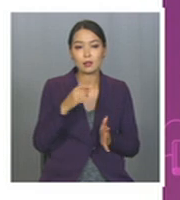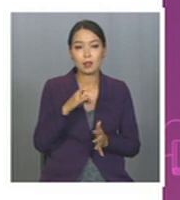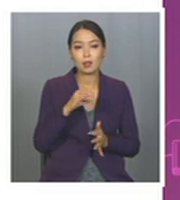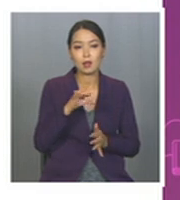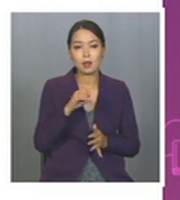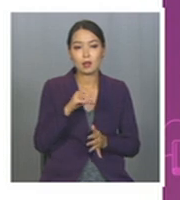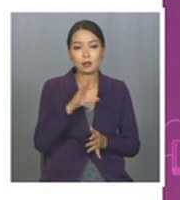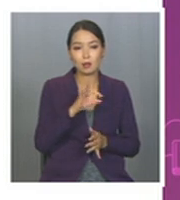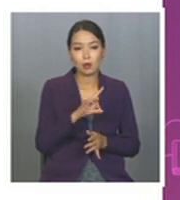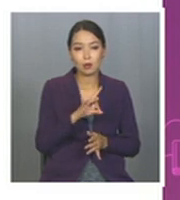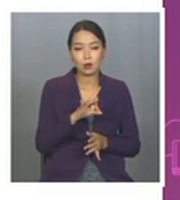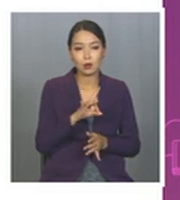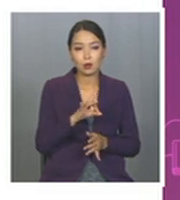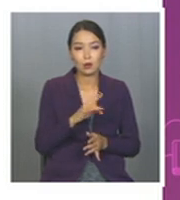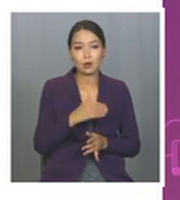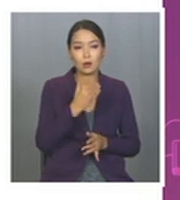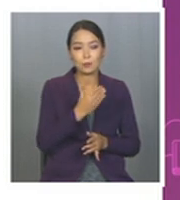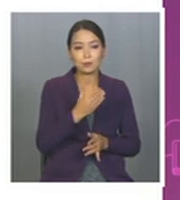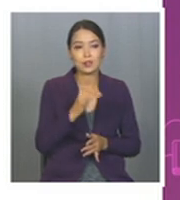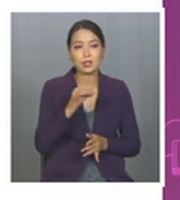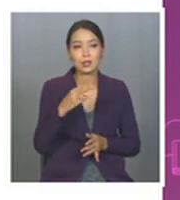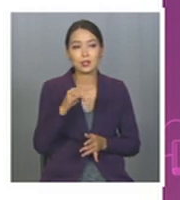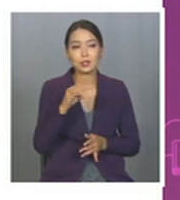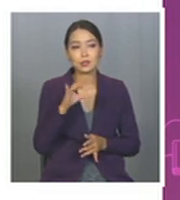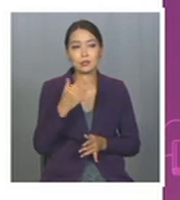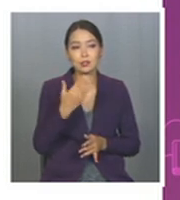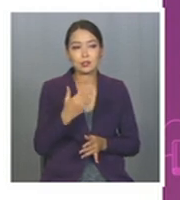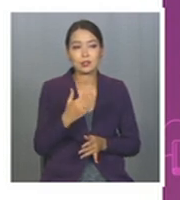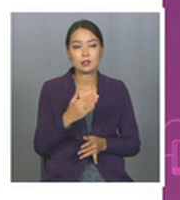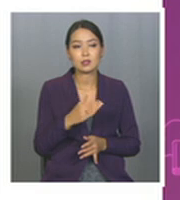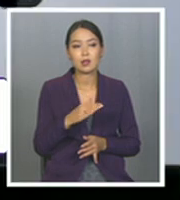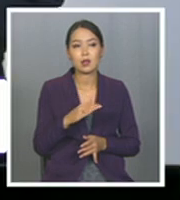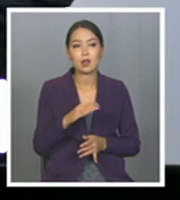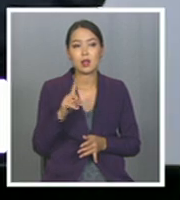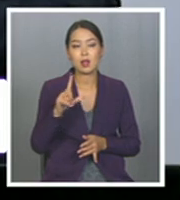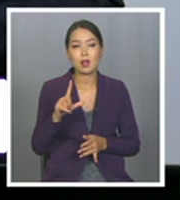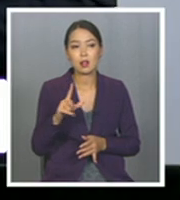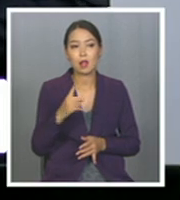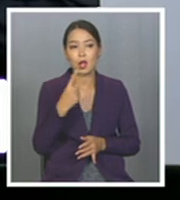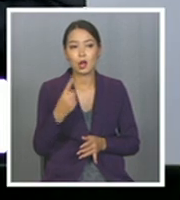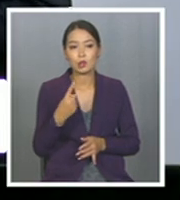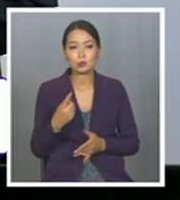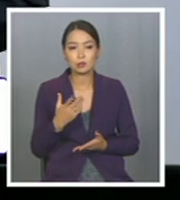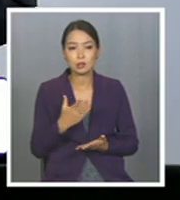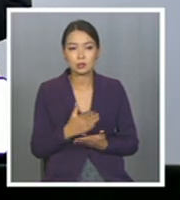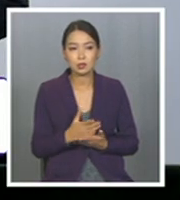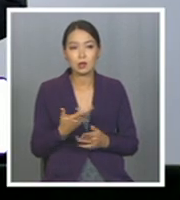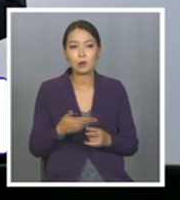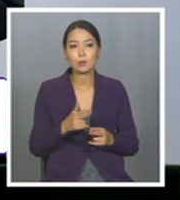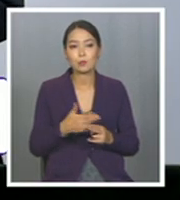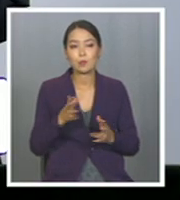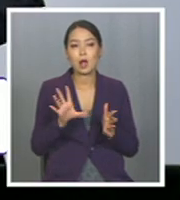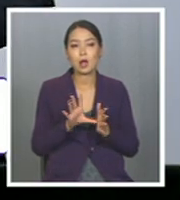оған индуктивтілігі L болатын катушка жалғадық. Біздің мақсат айнымалы тоқ